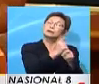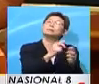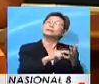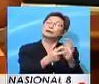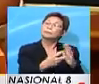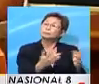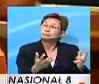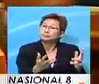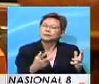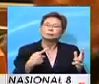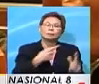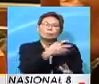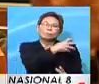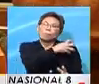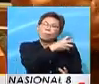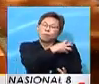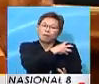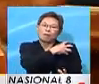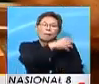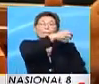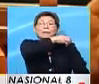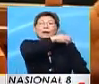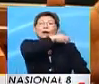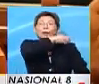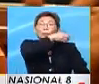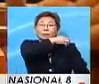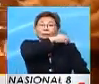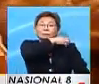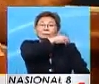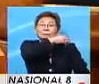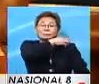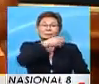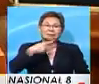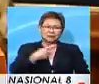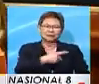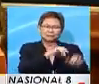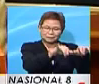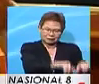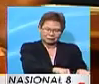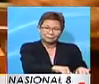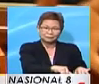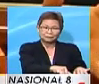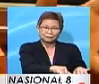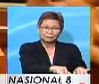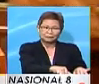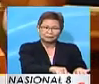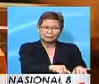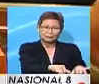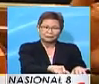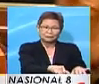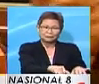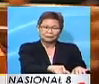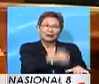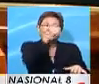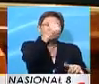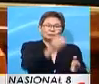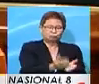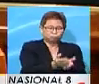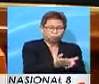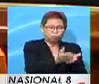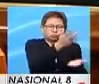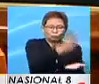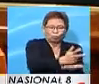kita penguatkuasaan pegawai penguatkuasaan kita berada di di terminal